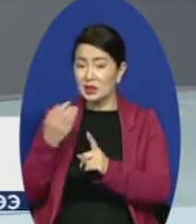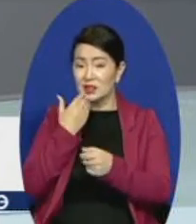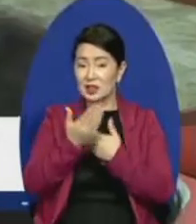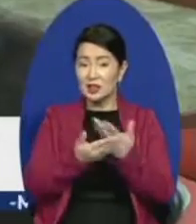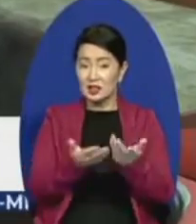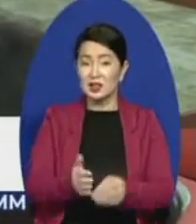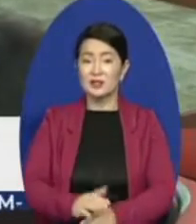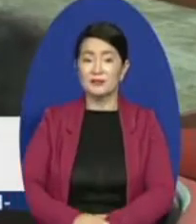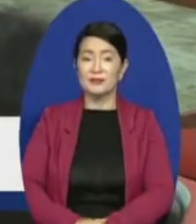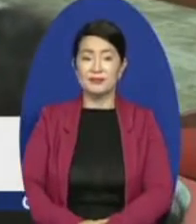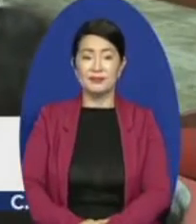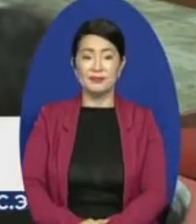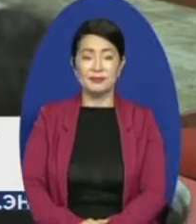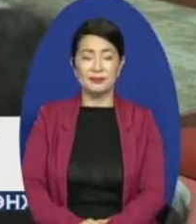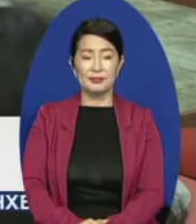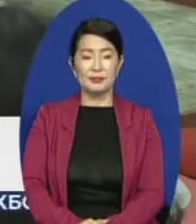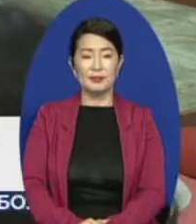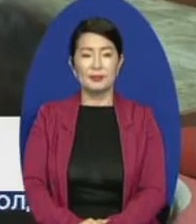хэлээд байна.